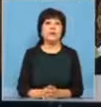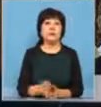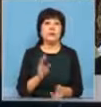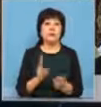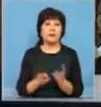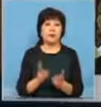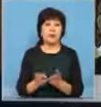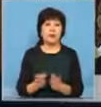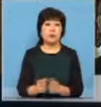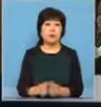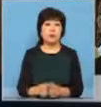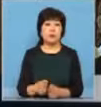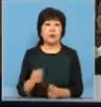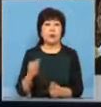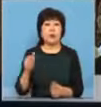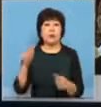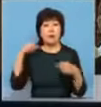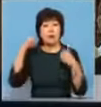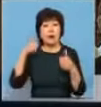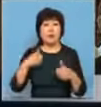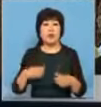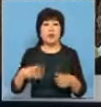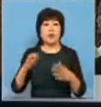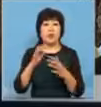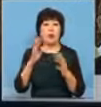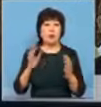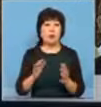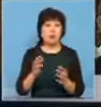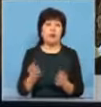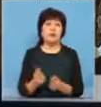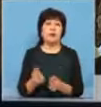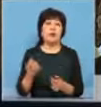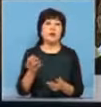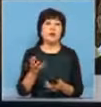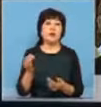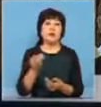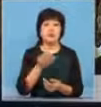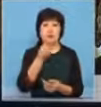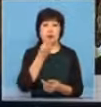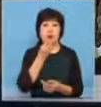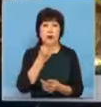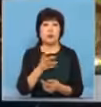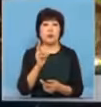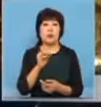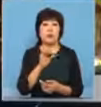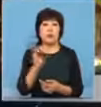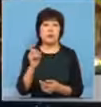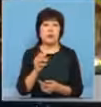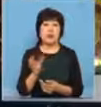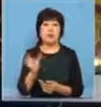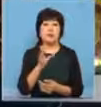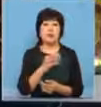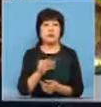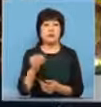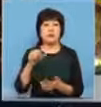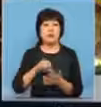Приготовил бараньи ребрышки под соусом демиглас и подготовил закуску этот капрезе. Судьи сидят все рестораторы,